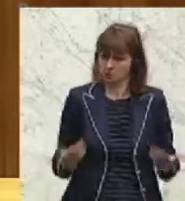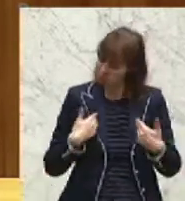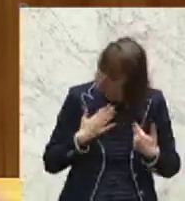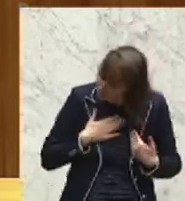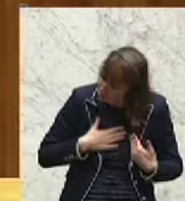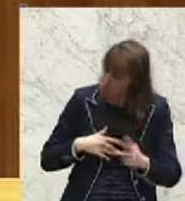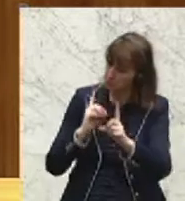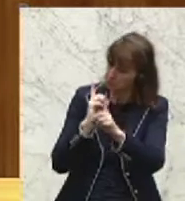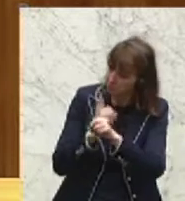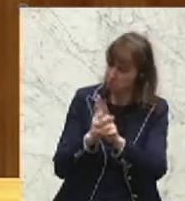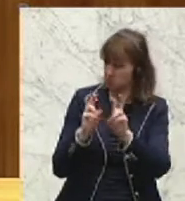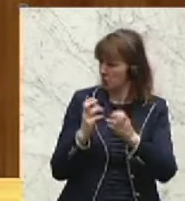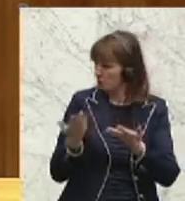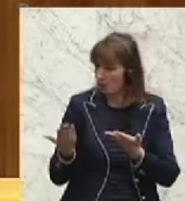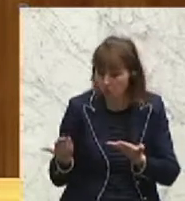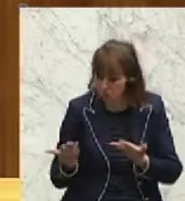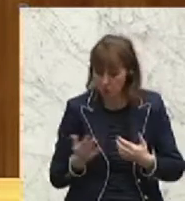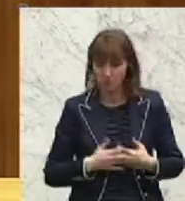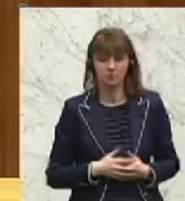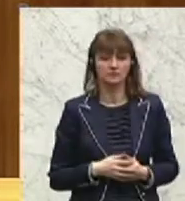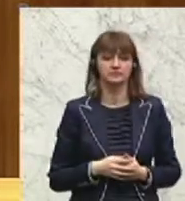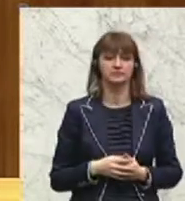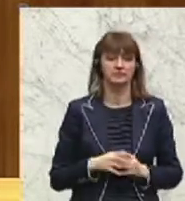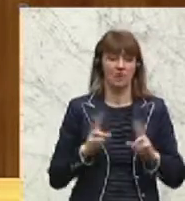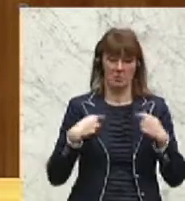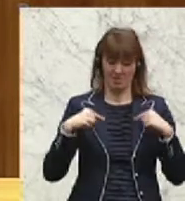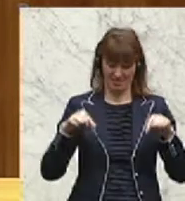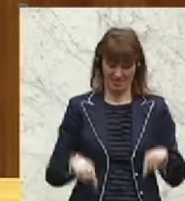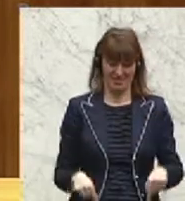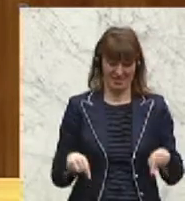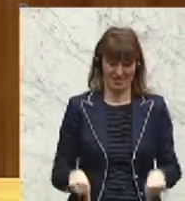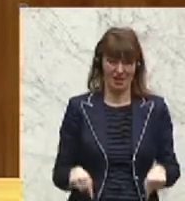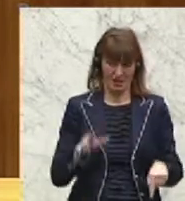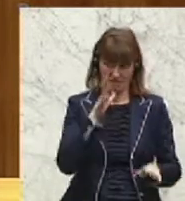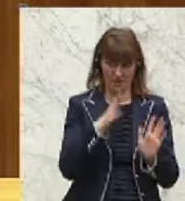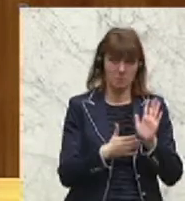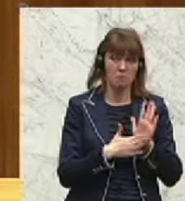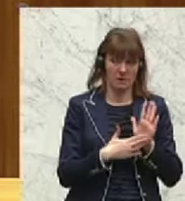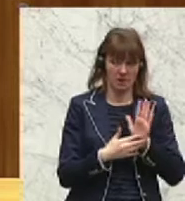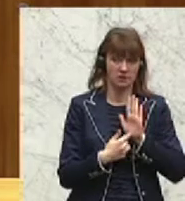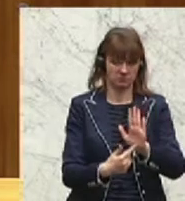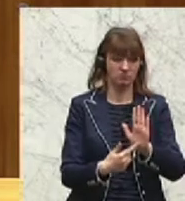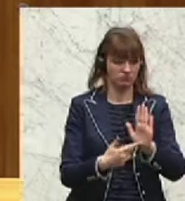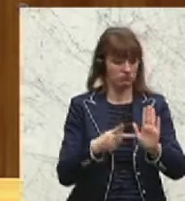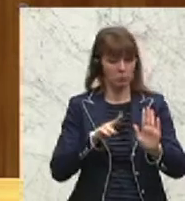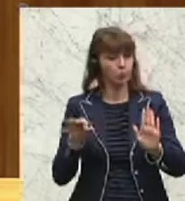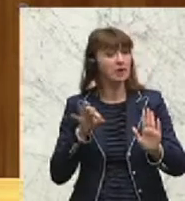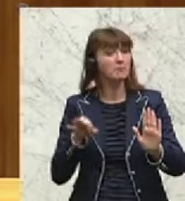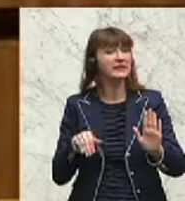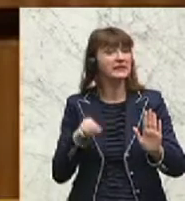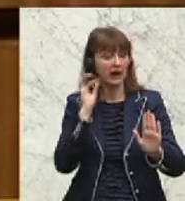was das betrifft. Wir werden nämlich hier und jetzt dann den Beweis führen, und genau dazu lade ich ja die Frau Bundesministerin